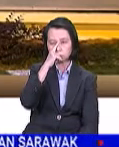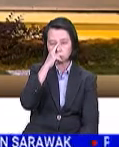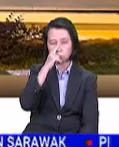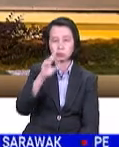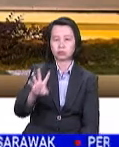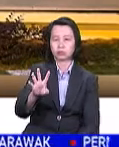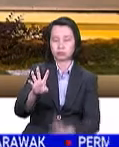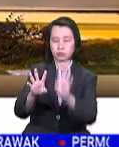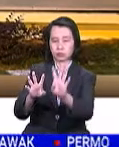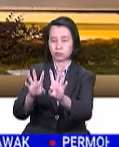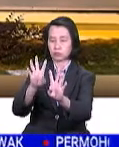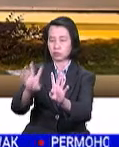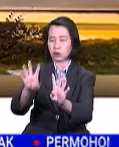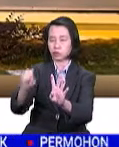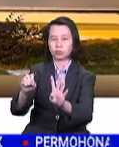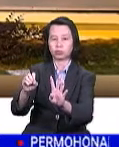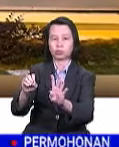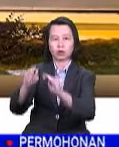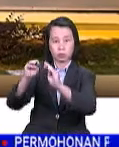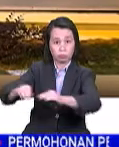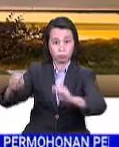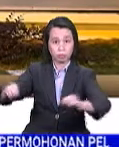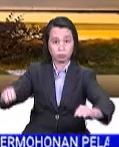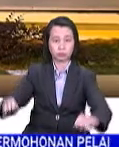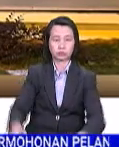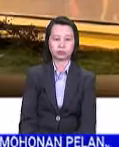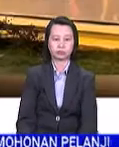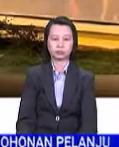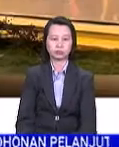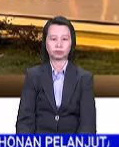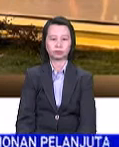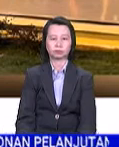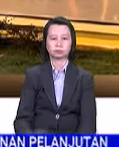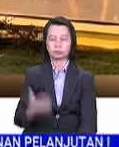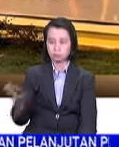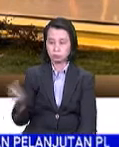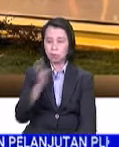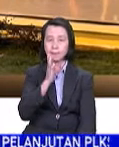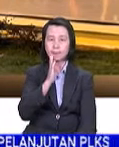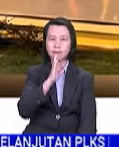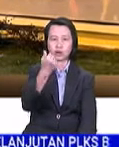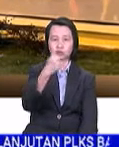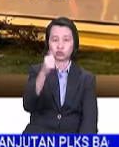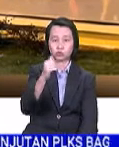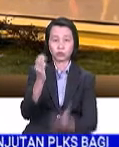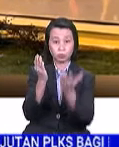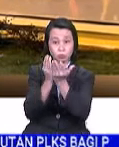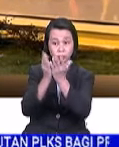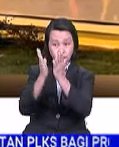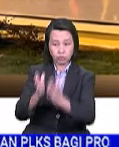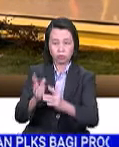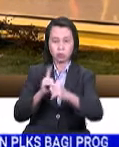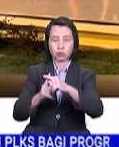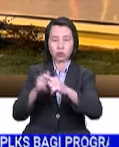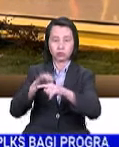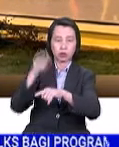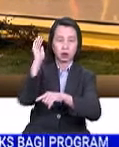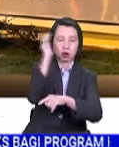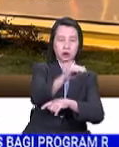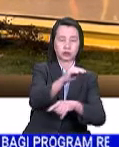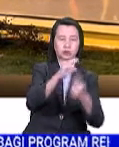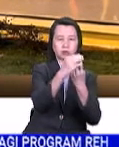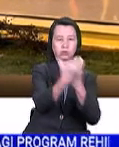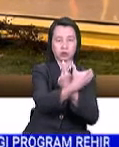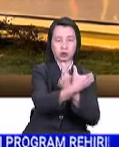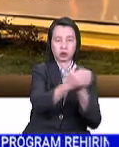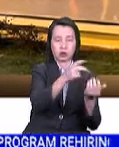atas 440 pelajar. Jelas beliau, seramai 10 pelajar yang positif dihantar menjalani